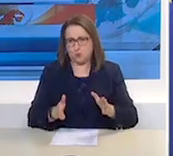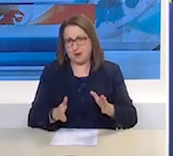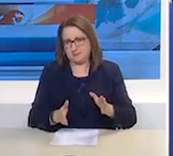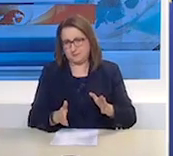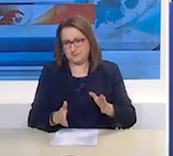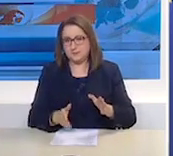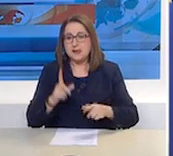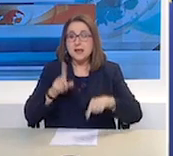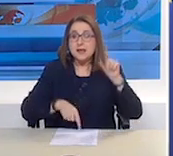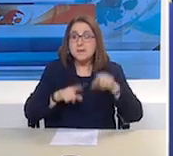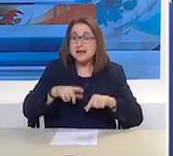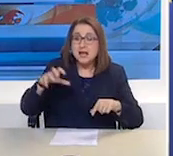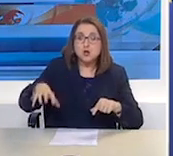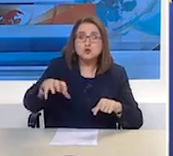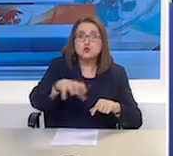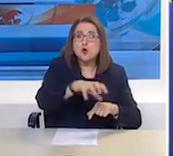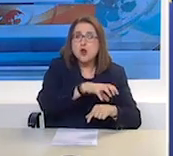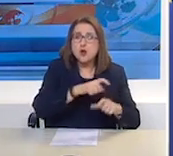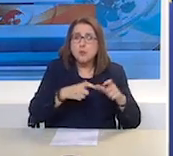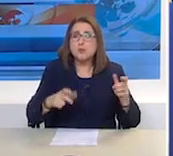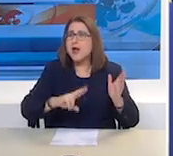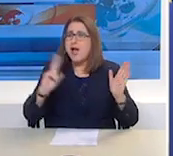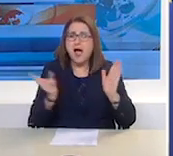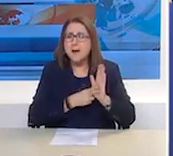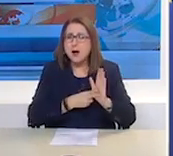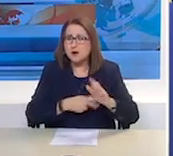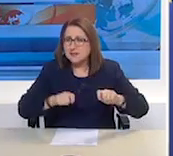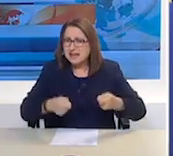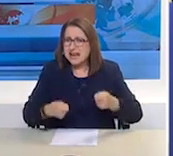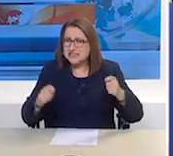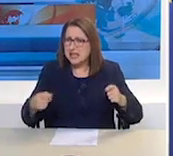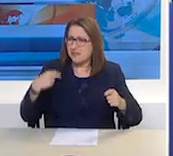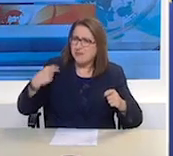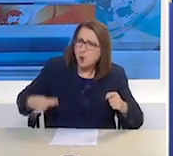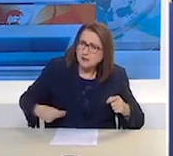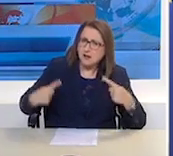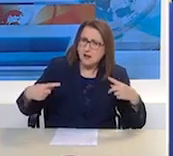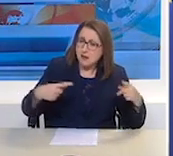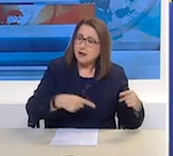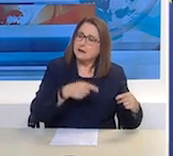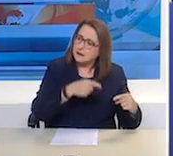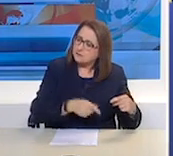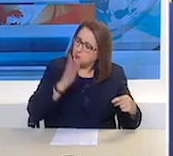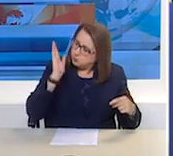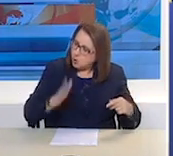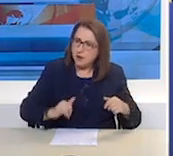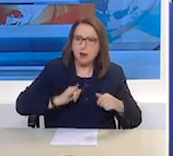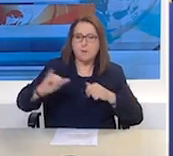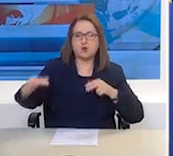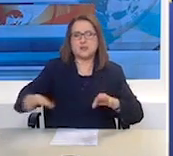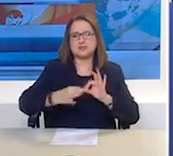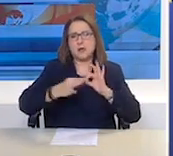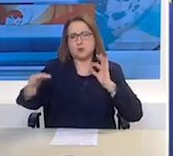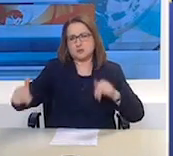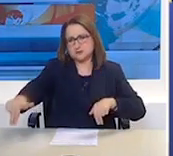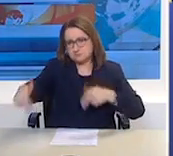μονάδες, οι οποίες τελούν σε καθεστώς προσωρινής απαγόρευσης λειτουργίας, συνεχίζεται η δυνατότητα για σύγχρονη εξαποστάσεως εκπαίδευση και για